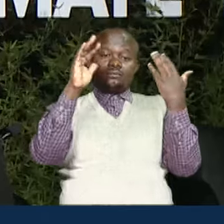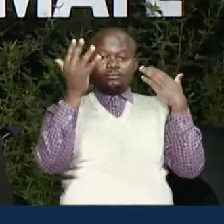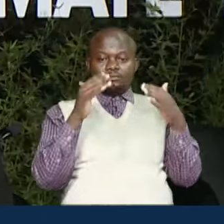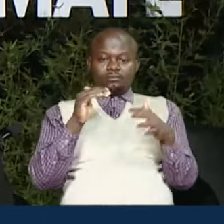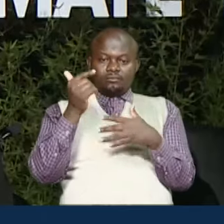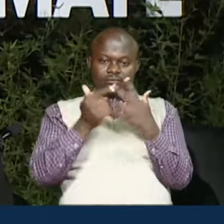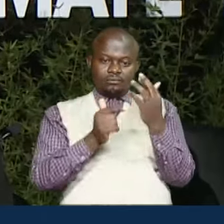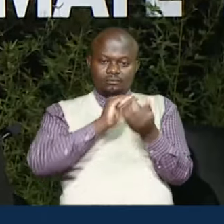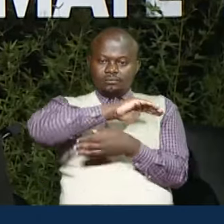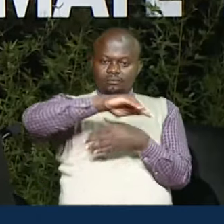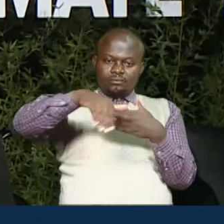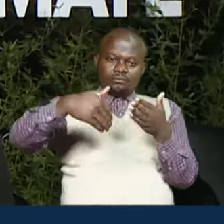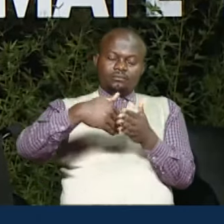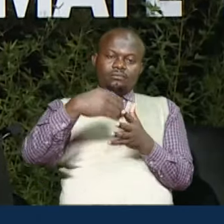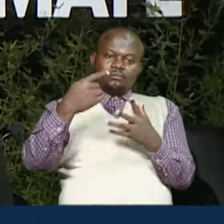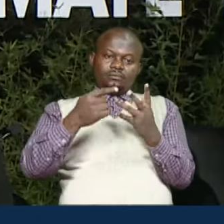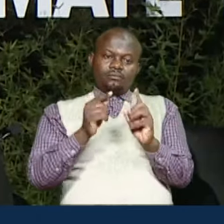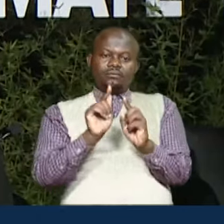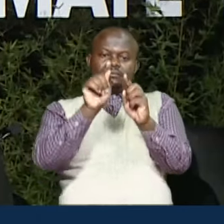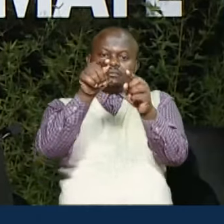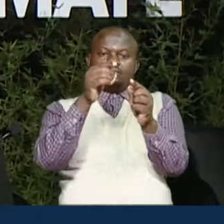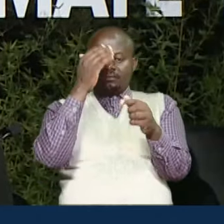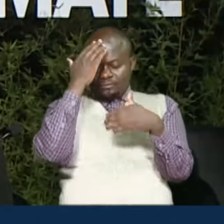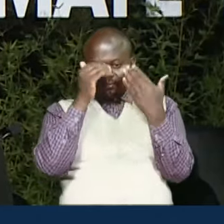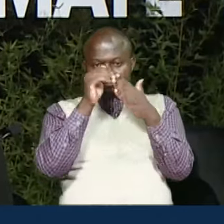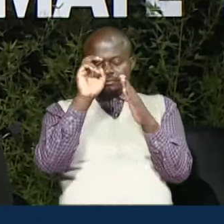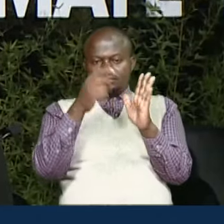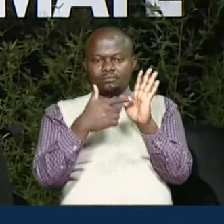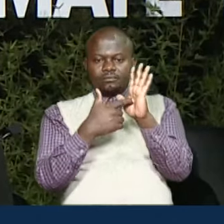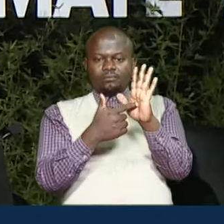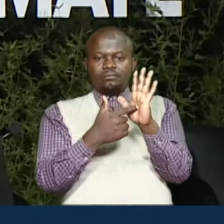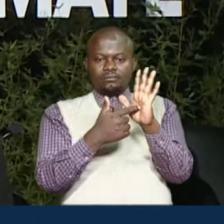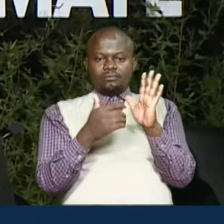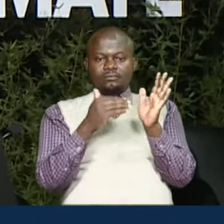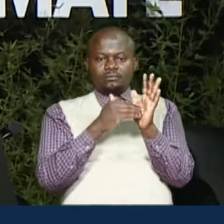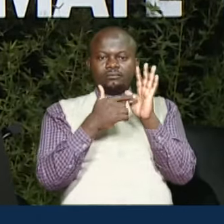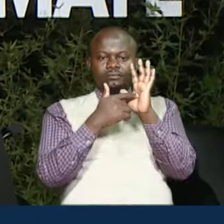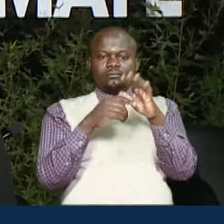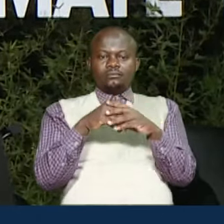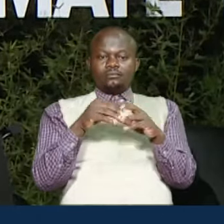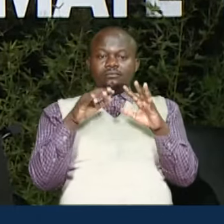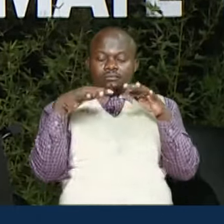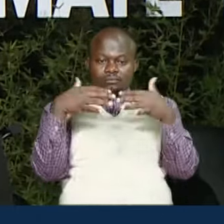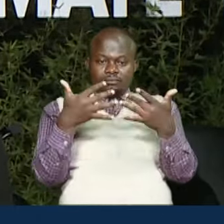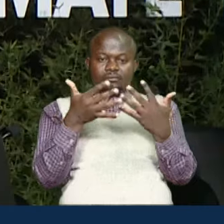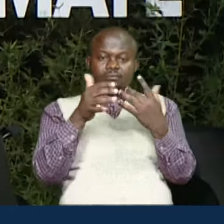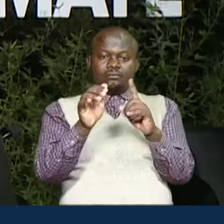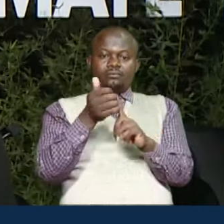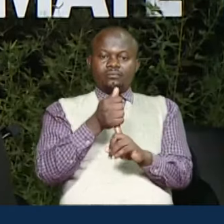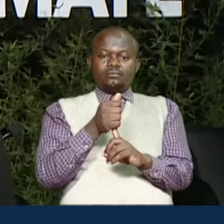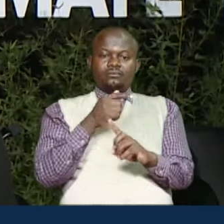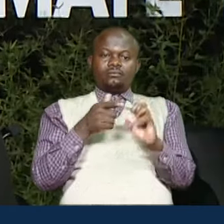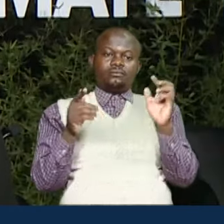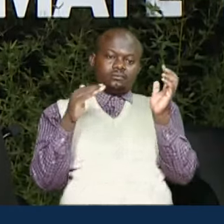Ibyo byose ni ibyo tujyanyeyo kugira ngo tubibereke, tubereke ngo dore urugendo tumaze kugenda,